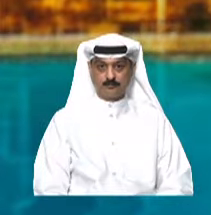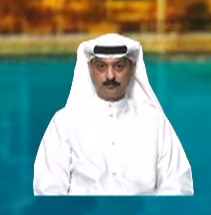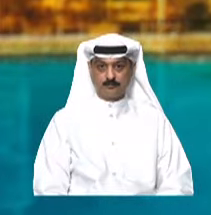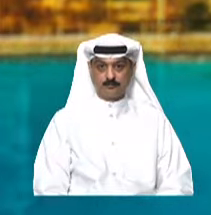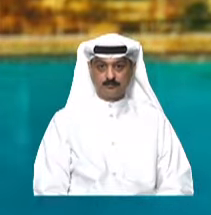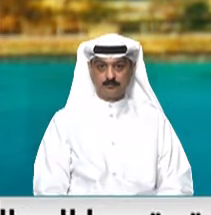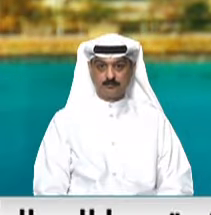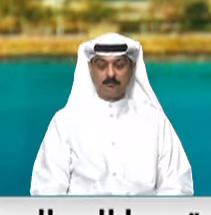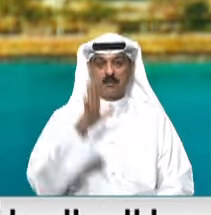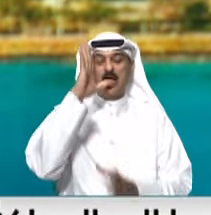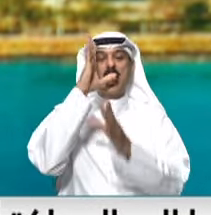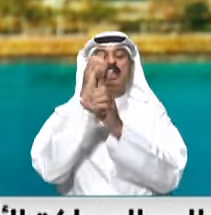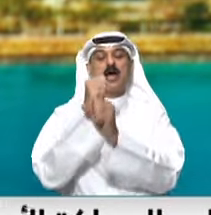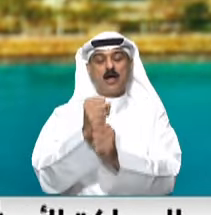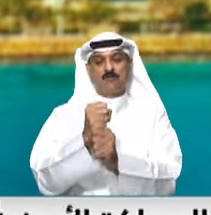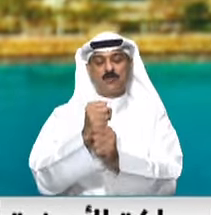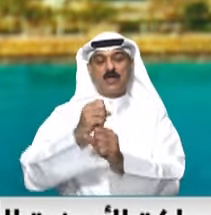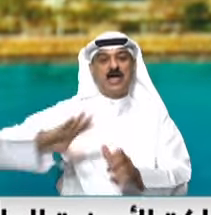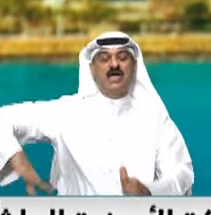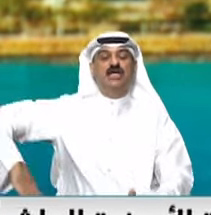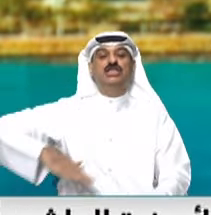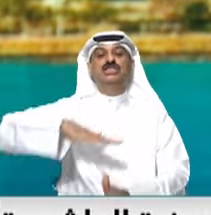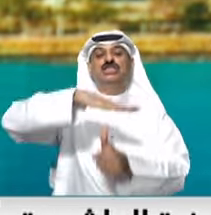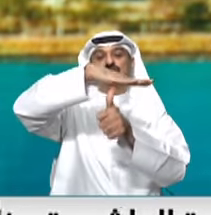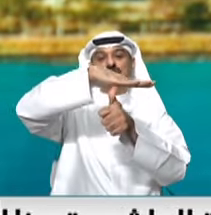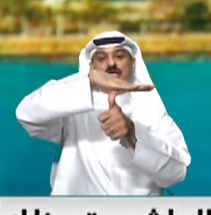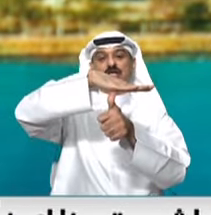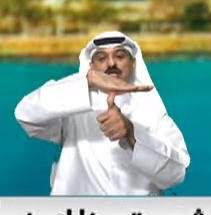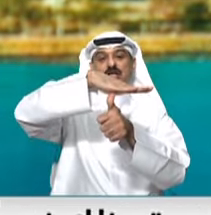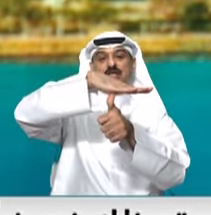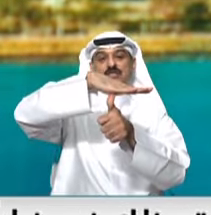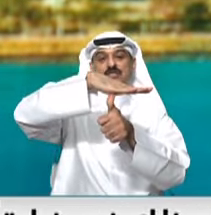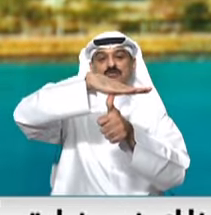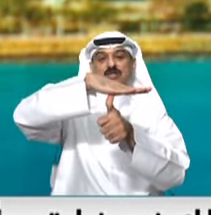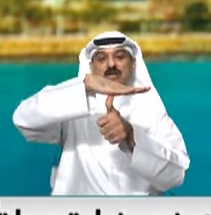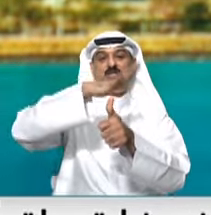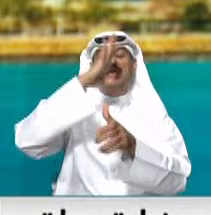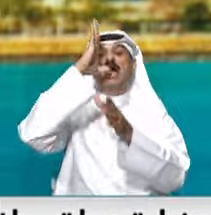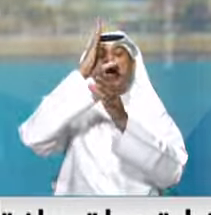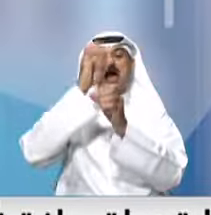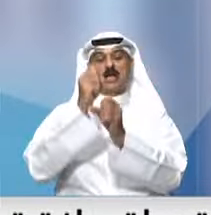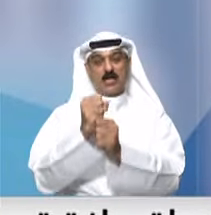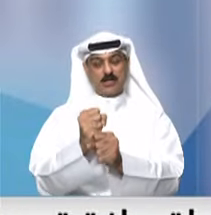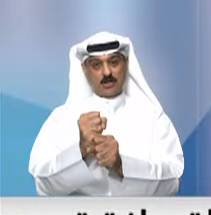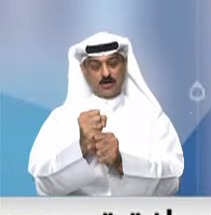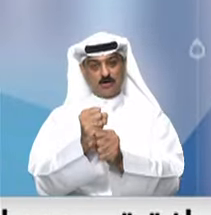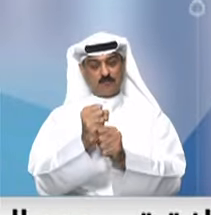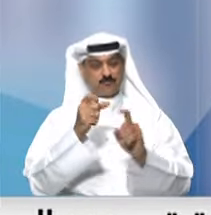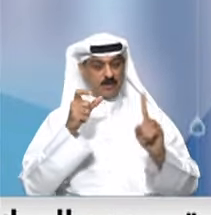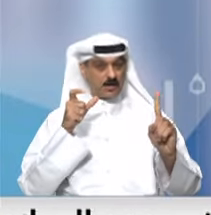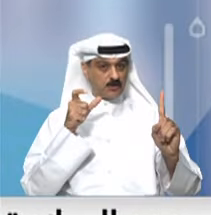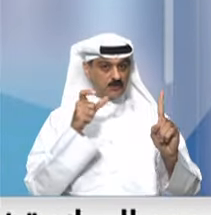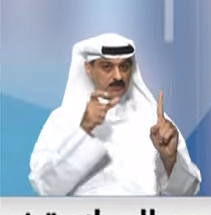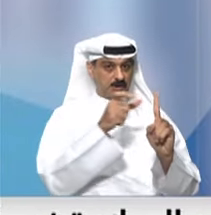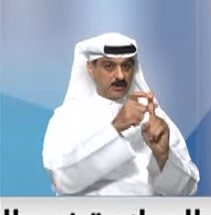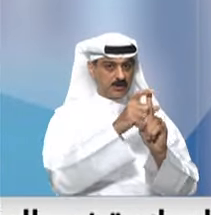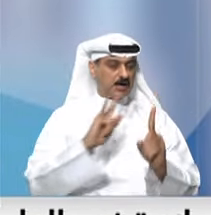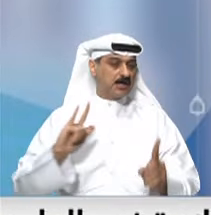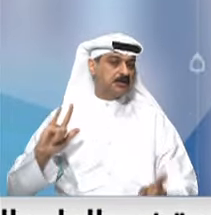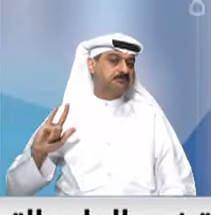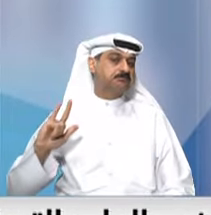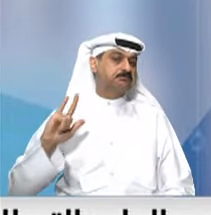بحفظ الله ورعايته يغادر حضرة صاحب السمو أمير البلاد الشيخ مشعل الأحمد الجابر الصباح حفظه الله